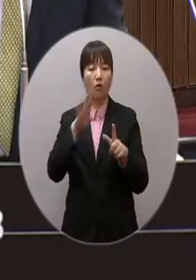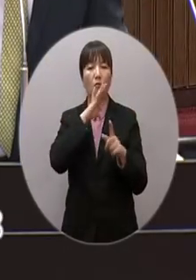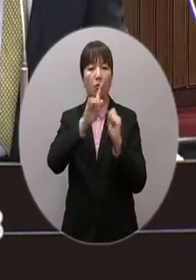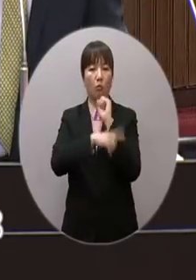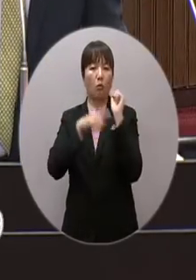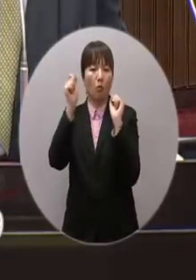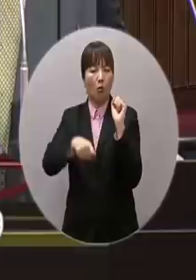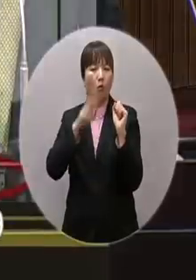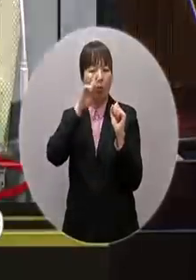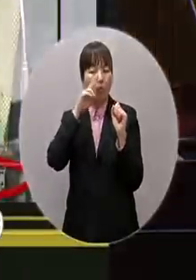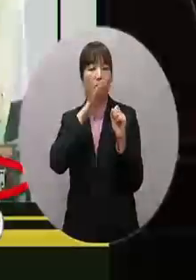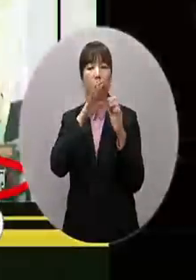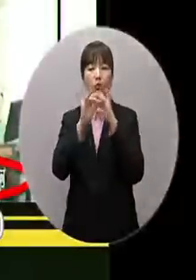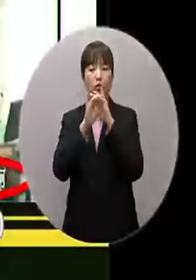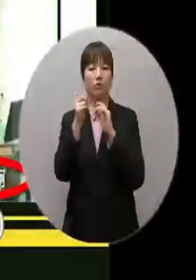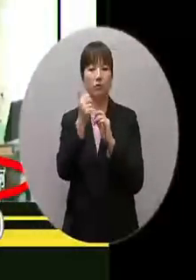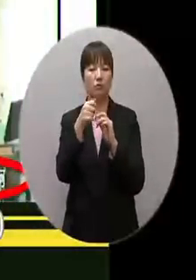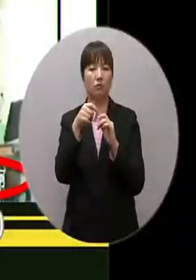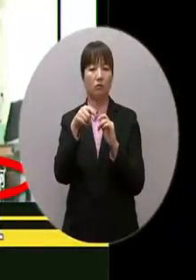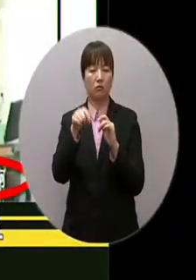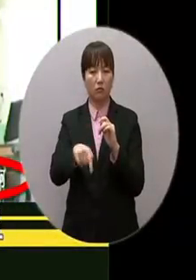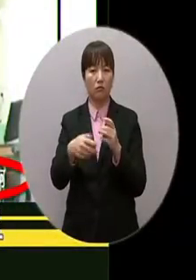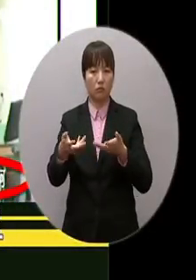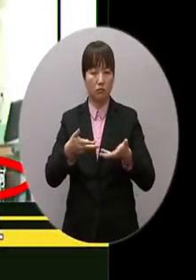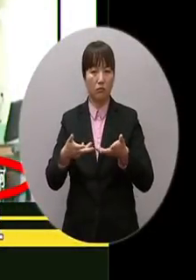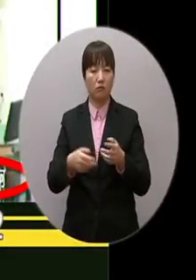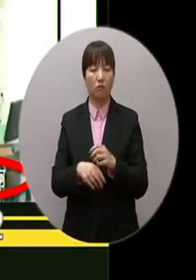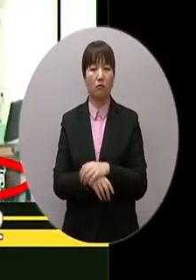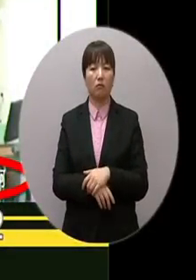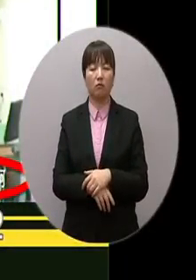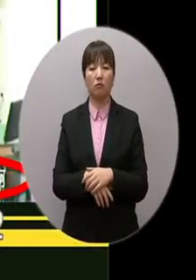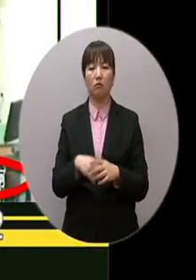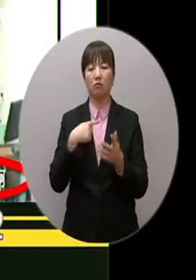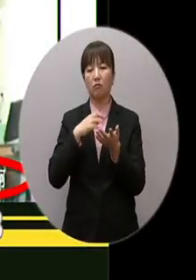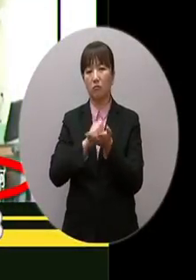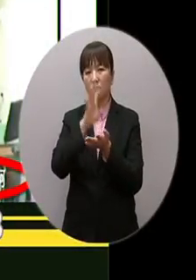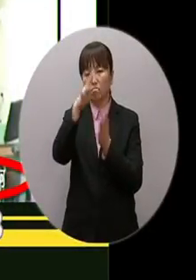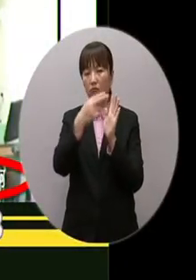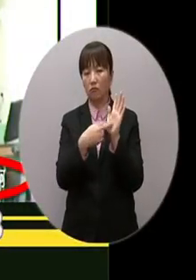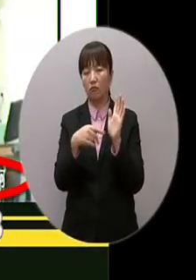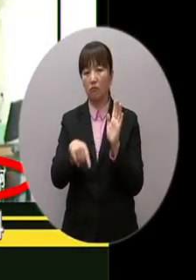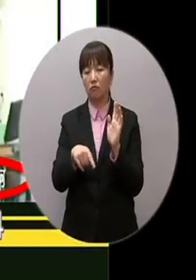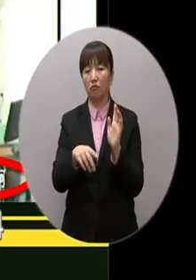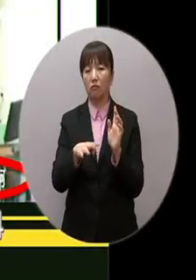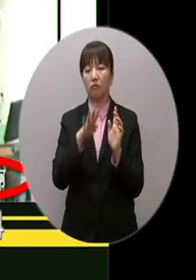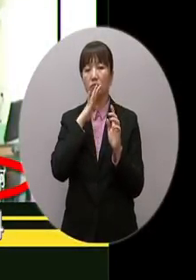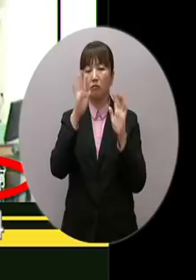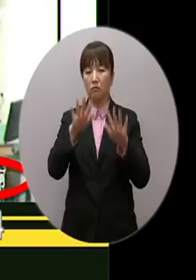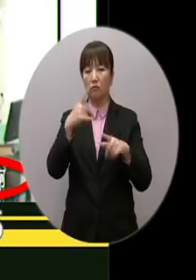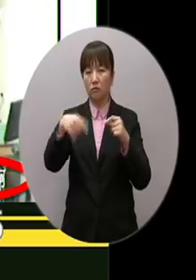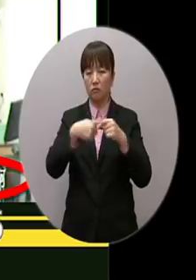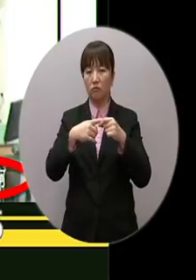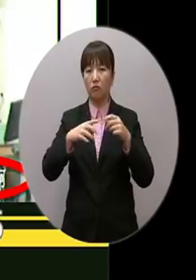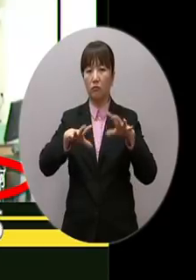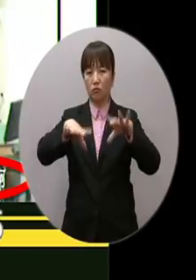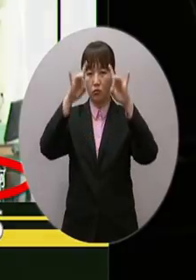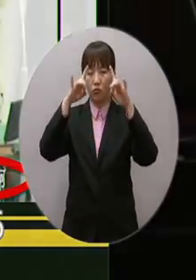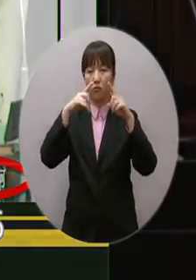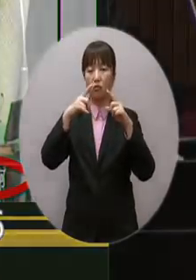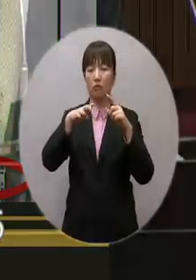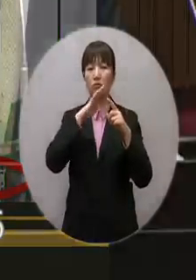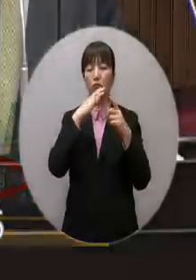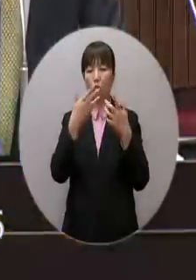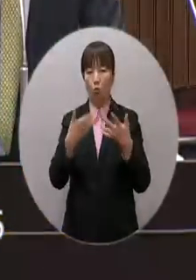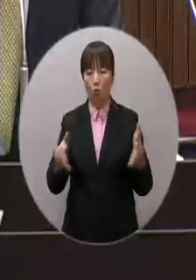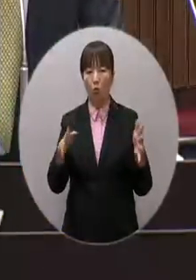叫萧明月的案子。这个萧明月的案子哦，我跟院长报告，其实在今年年初的时候，